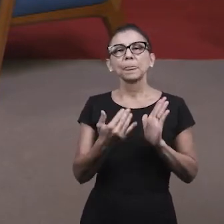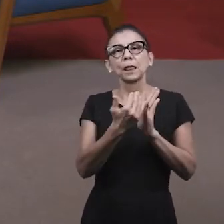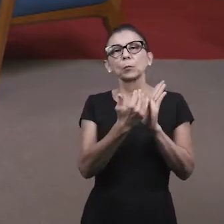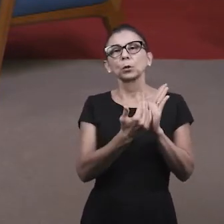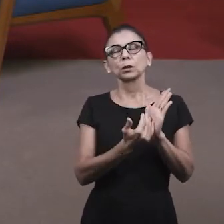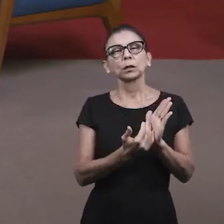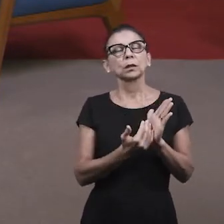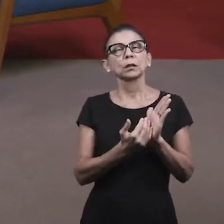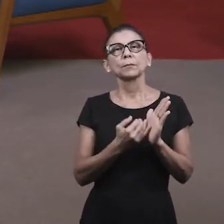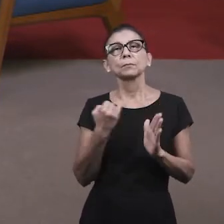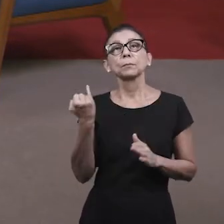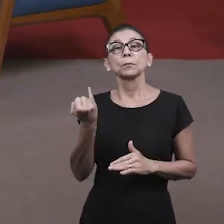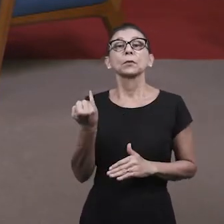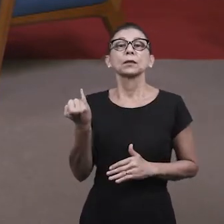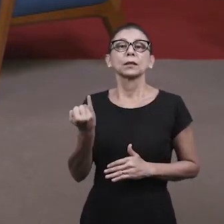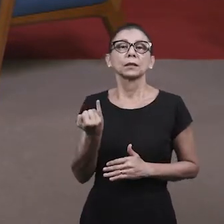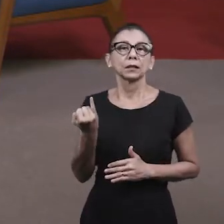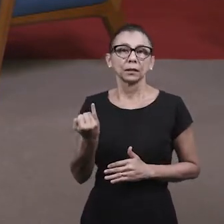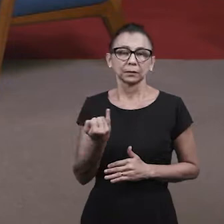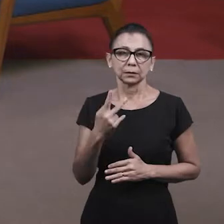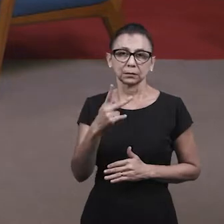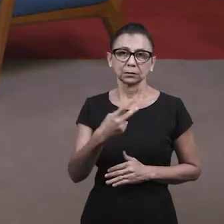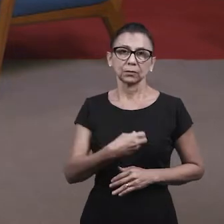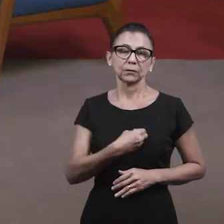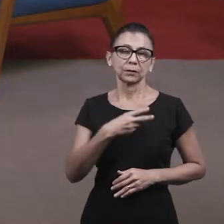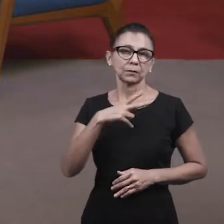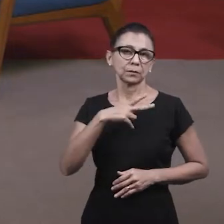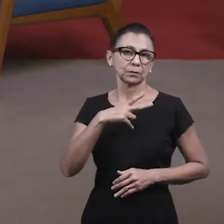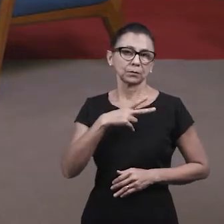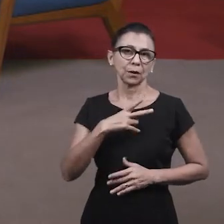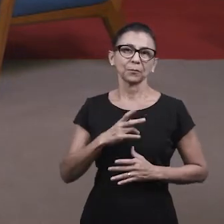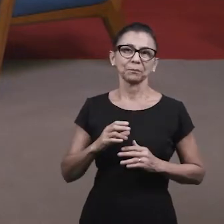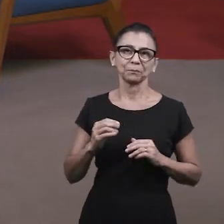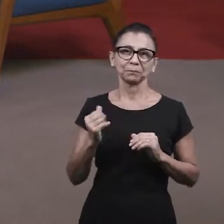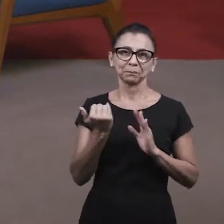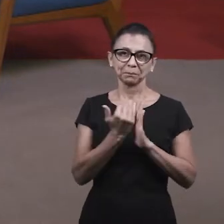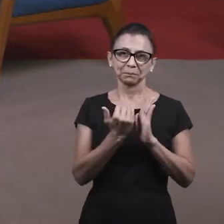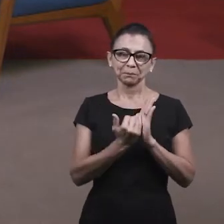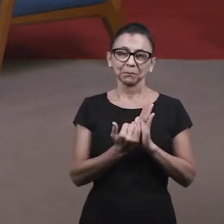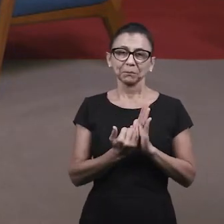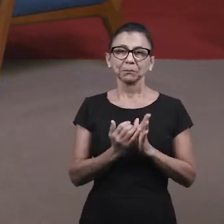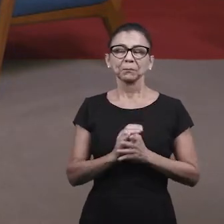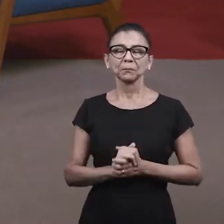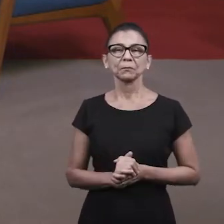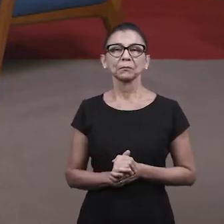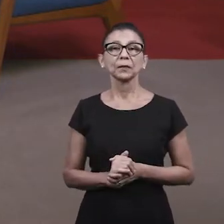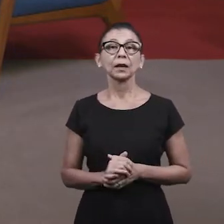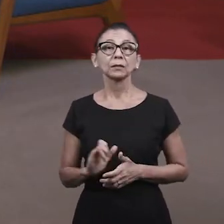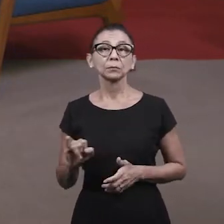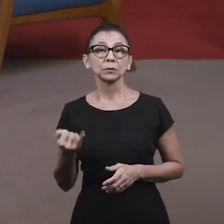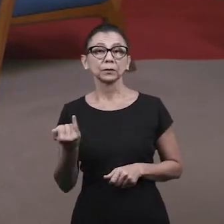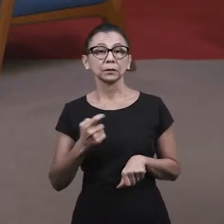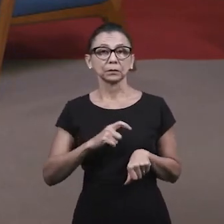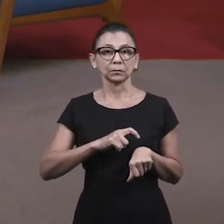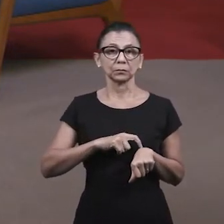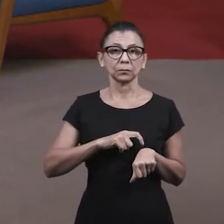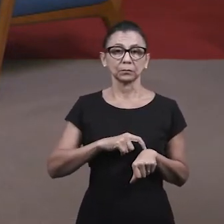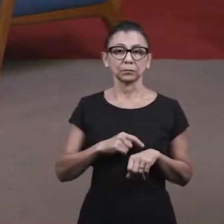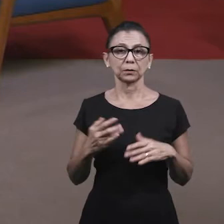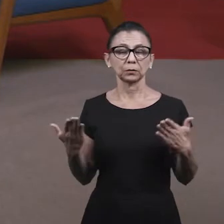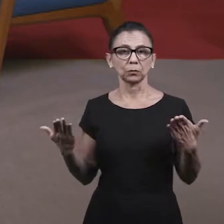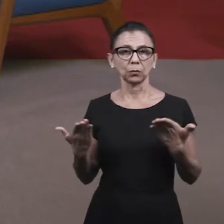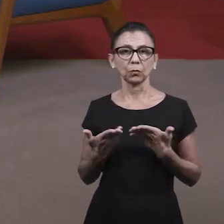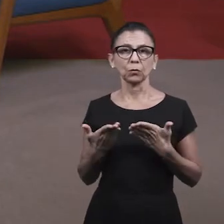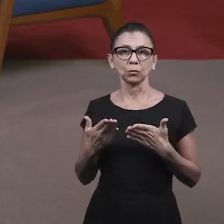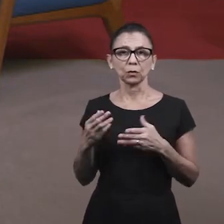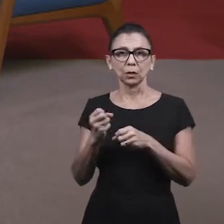code est à l'écran, vous pouvez participer de cette promotion en envoyant votre commentaire, en nous disant qu'est-ce que c'est